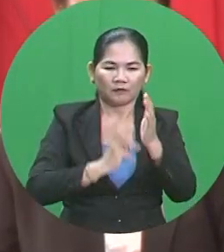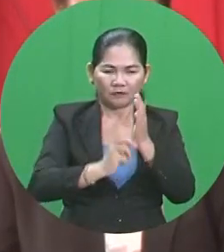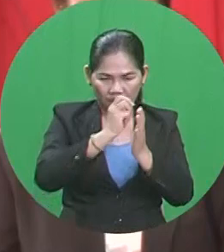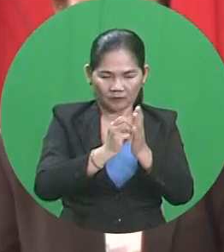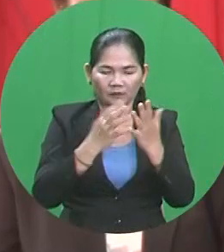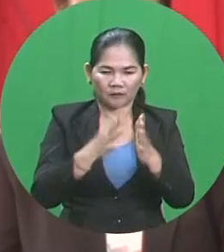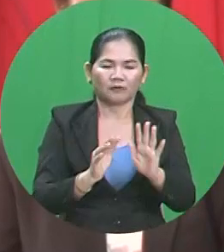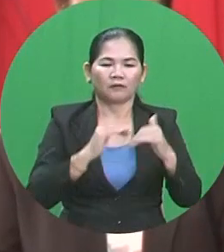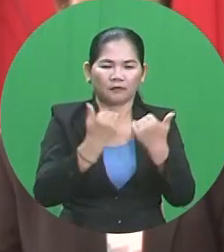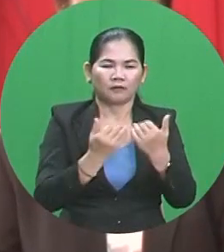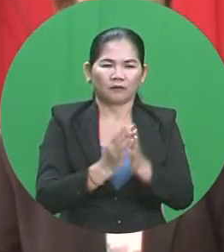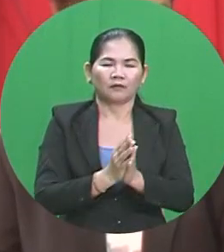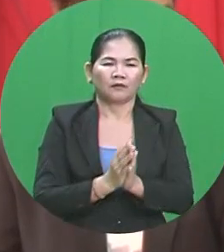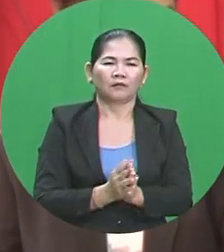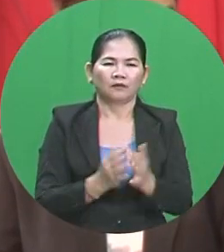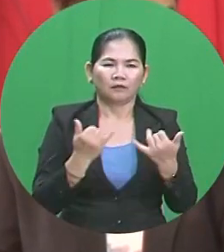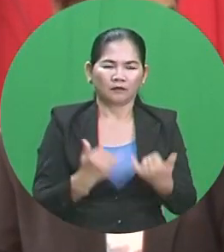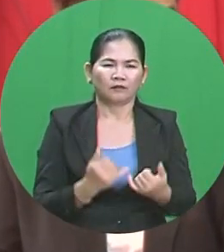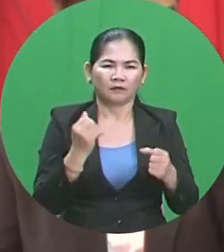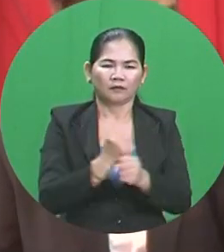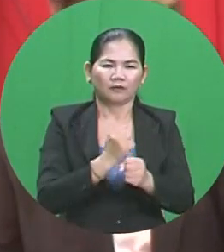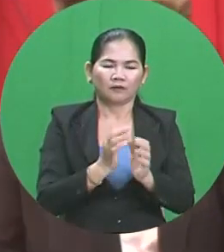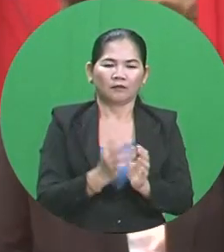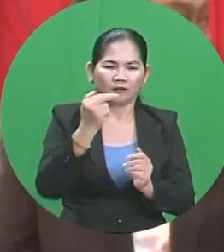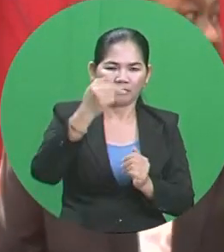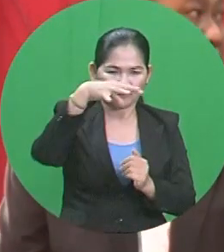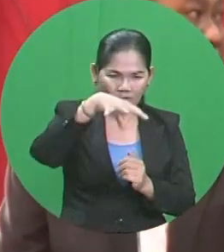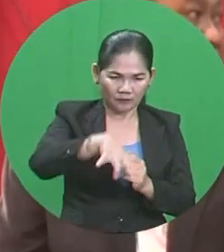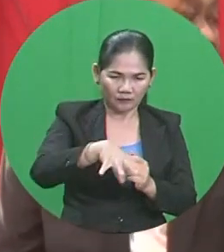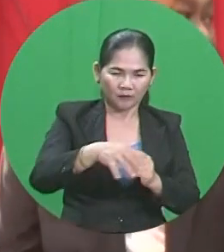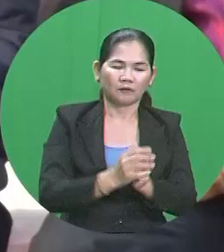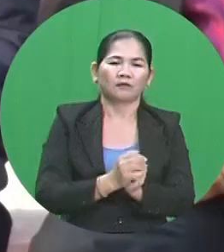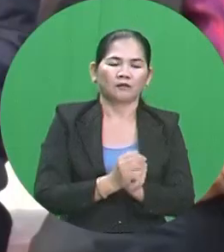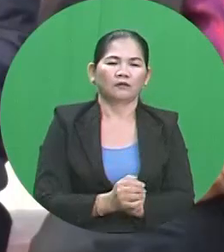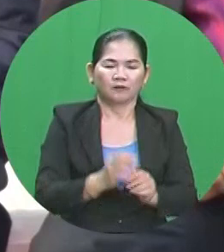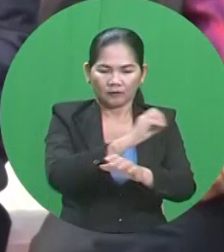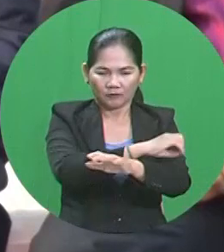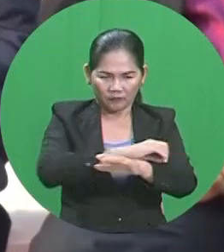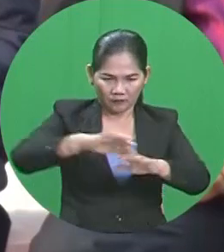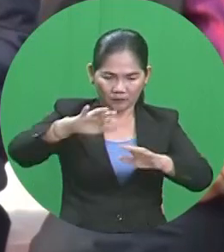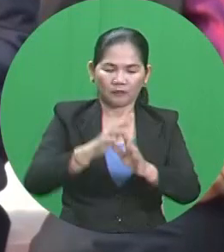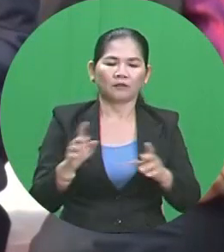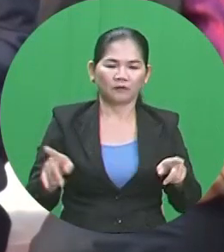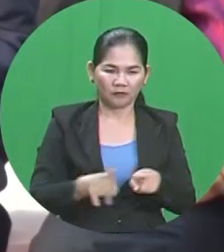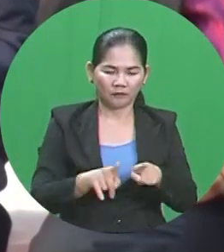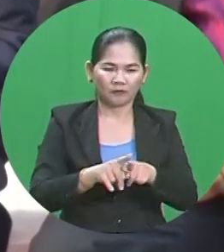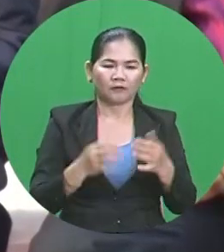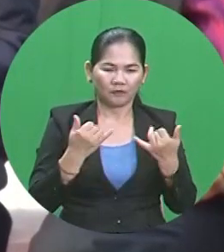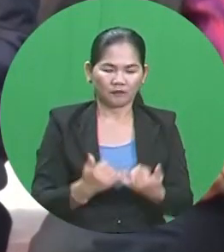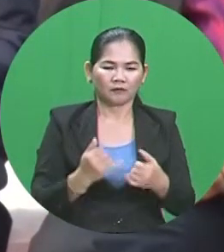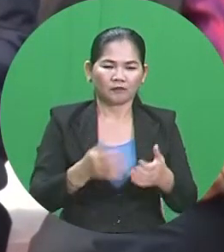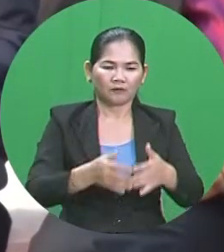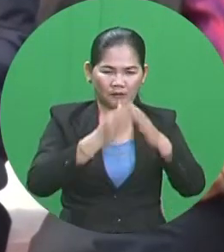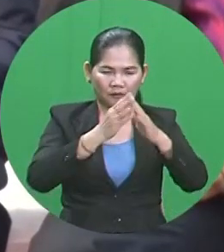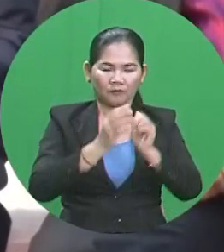ឯកស្ថានភាពក្នុងសម័យកាលនិងទីតាំងសម្រាប់ថតដើម្បីធ្វើឲ្យខ្សែភាពយន្តមួយនេះដូចទៅនឹងអ្វីដែលបានកើ